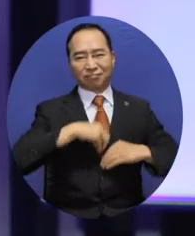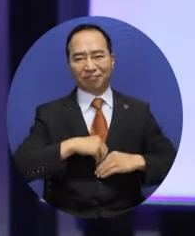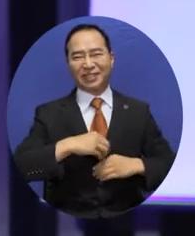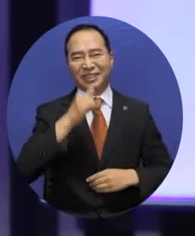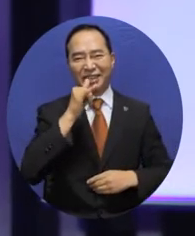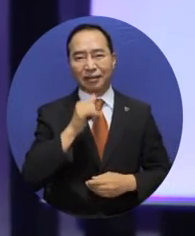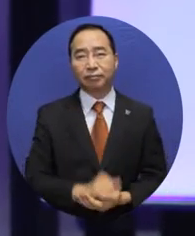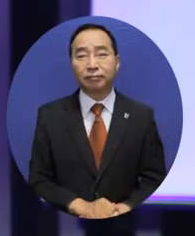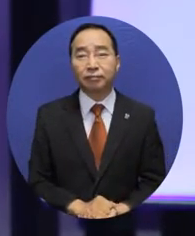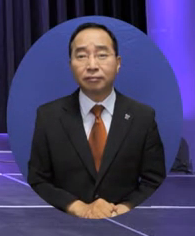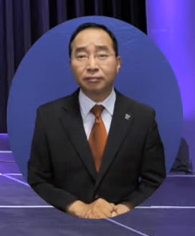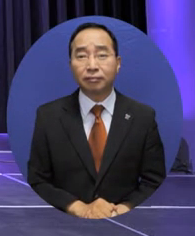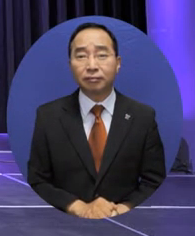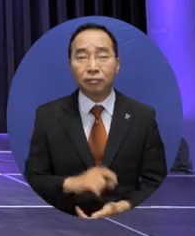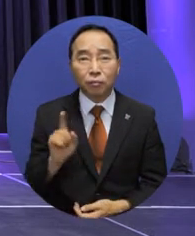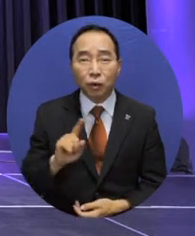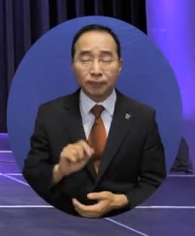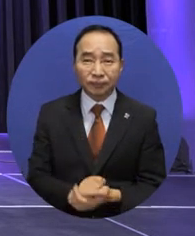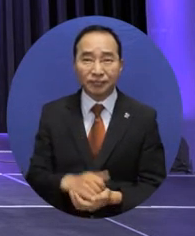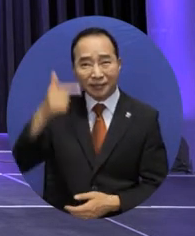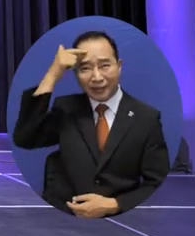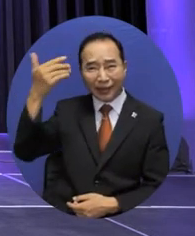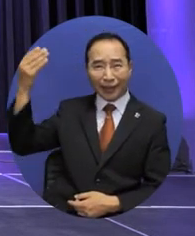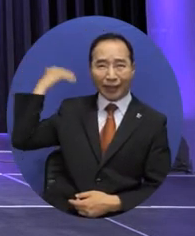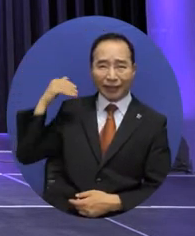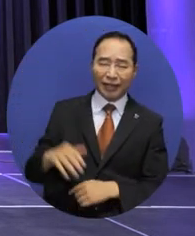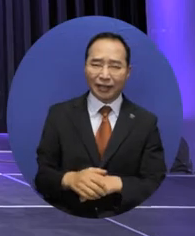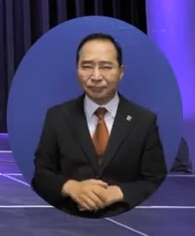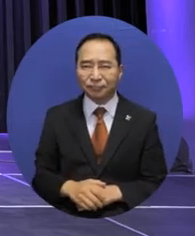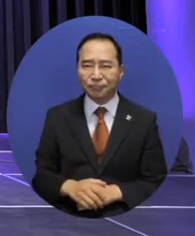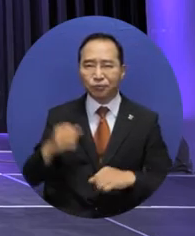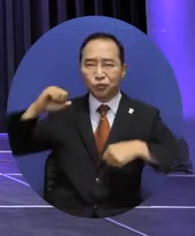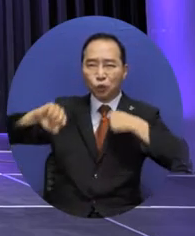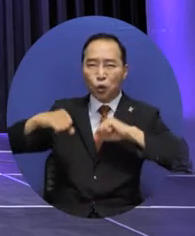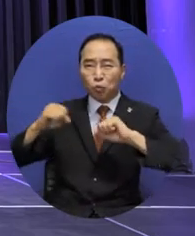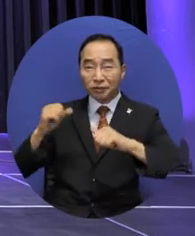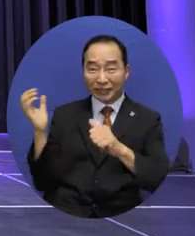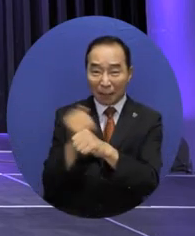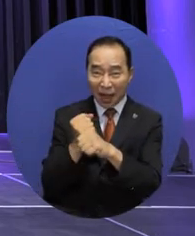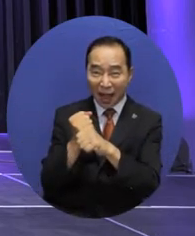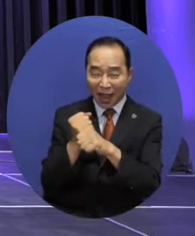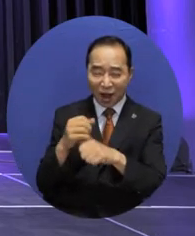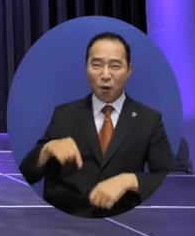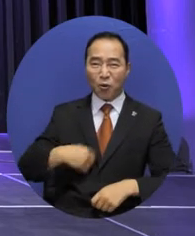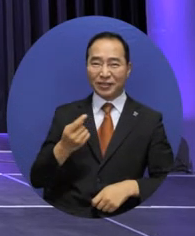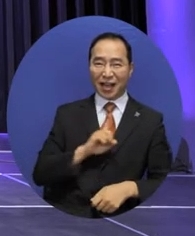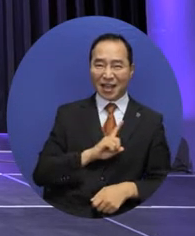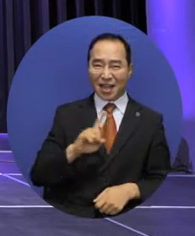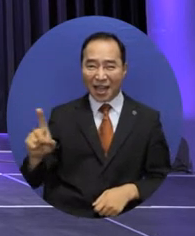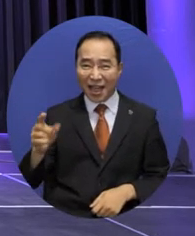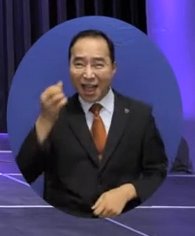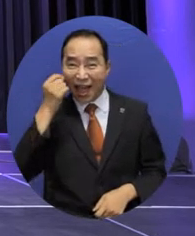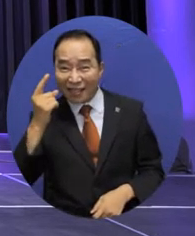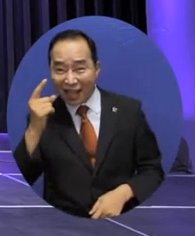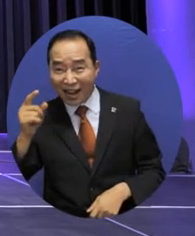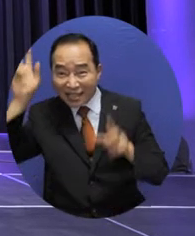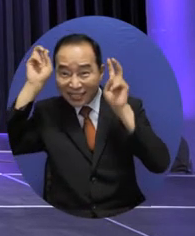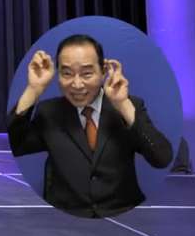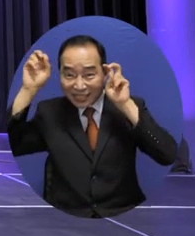쉽게 말씀드리면 제가 원시시대에 사냥을 나갔습니다. 그래서 한 달에 3마리의 사슴을